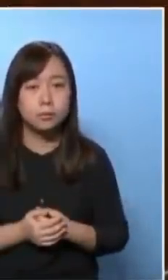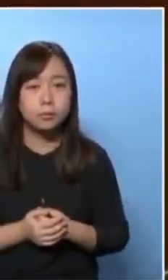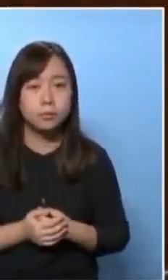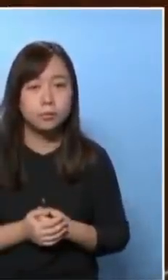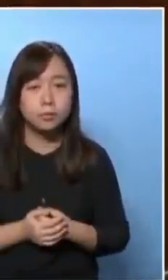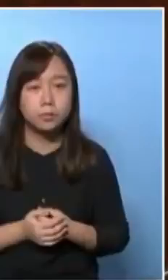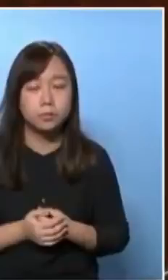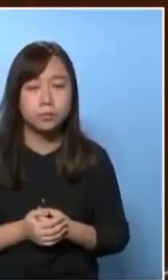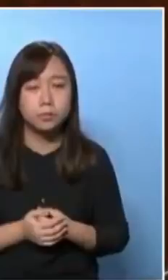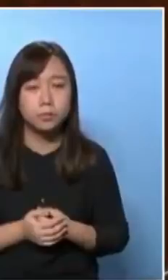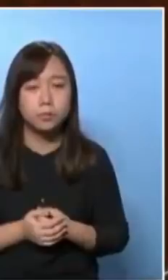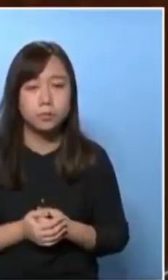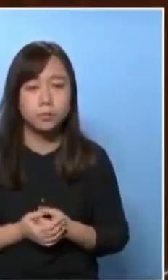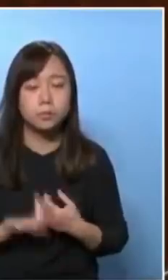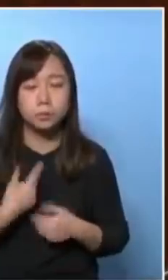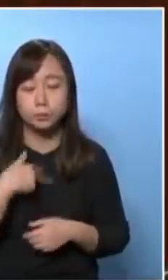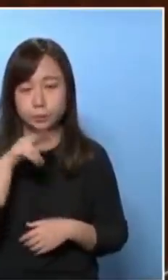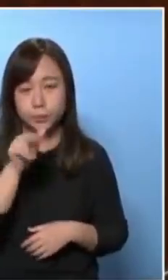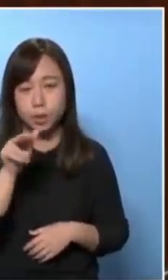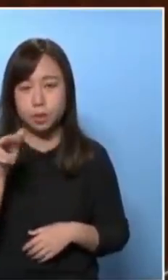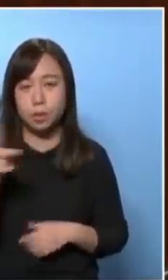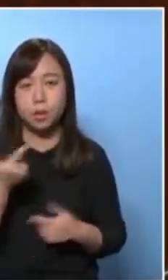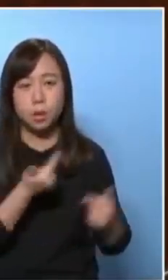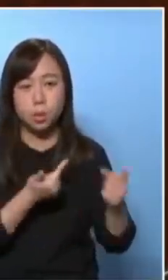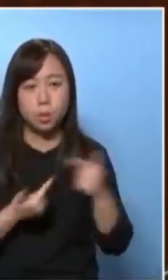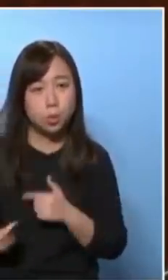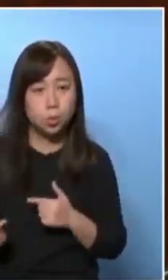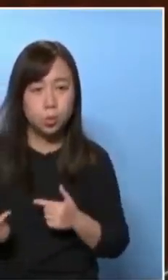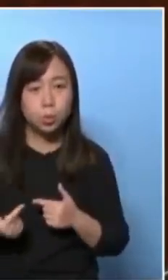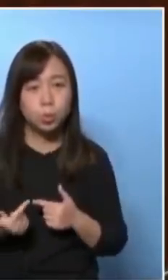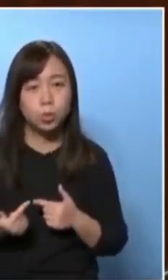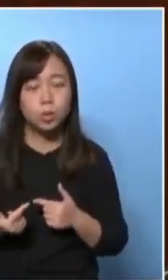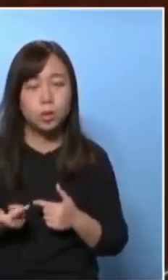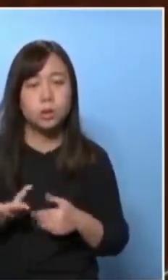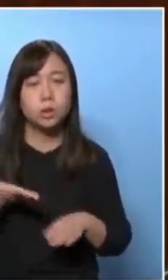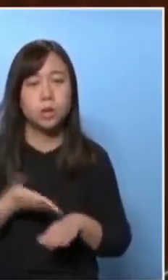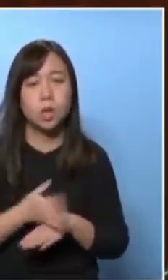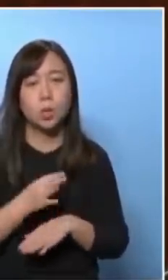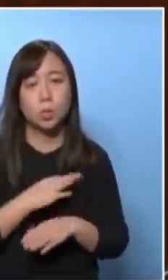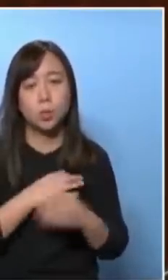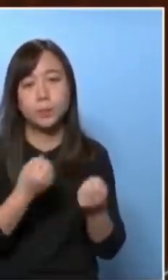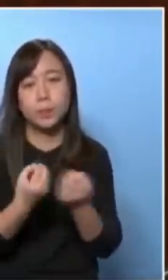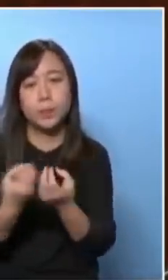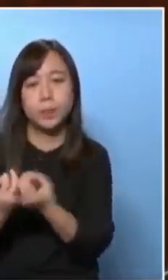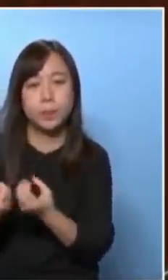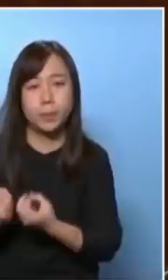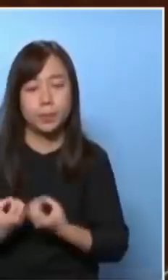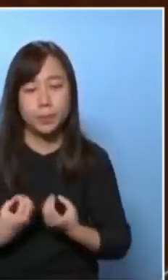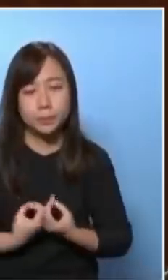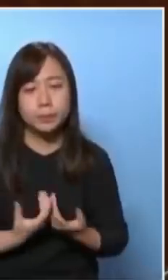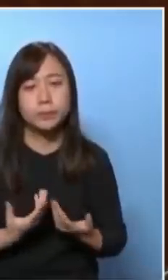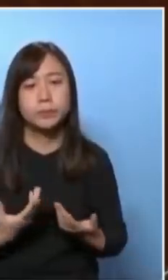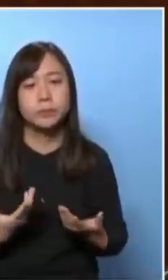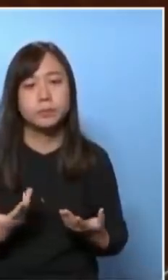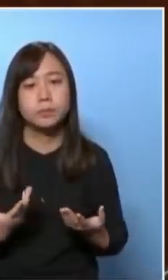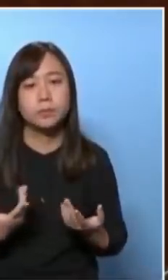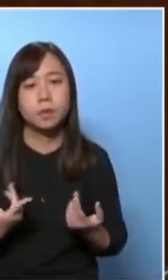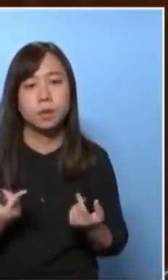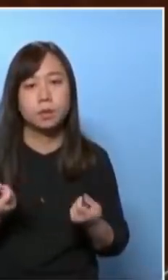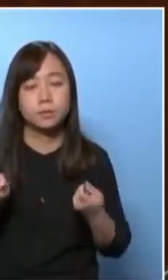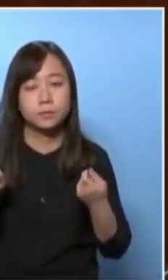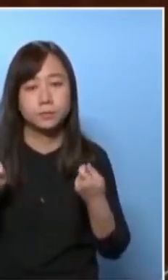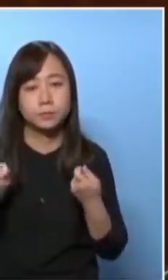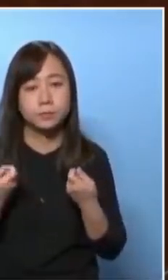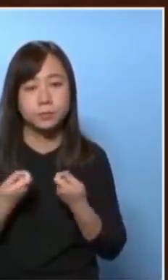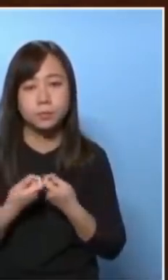而我們看到的在這場持續這麼久的社會動盪裏面，有接近600